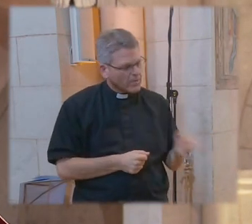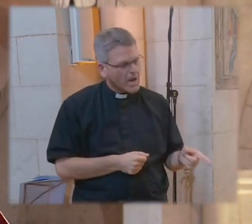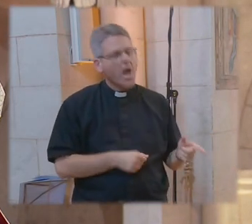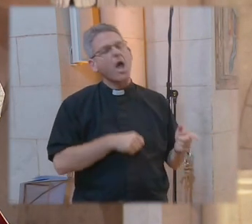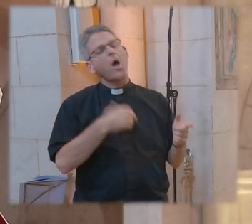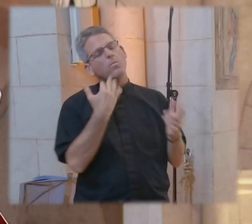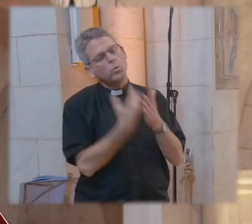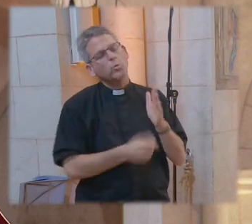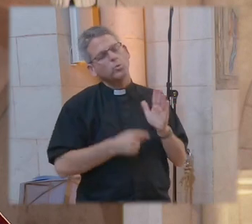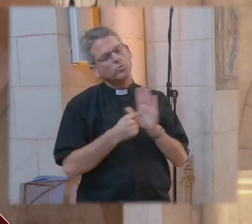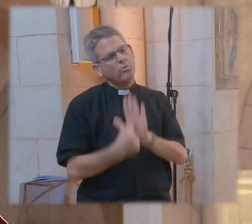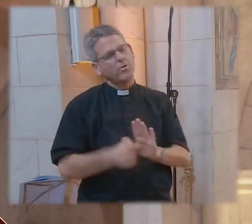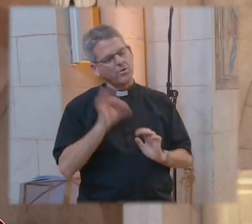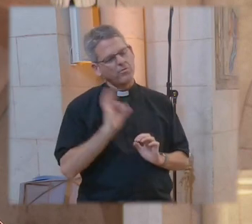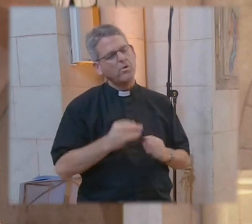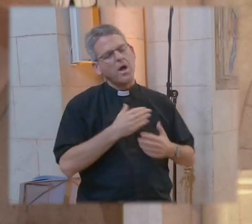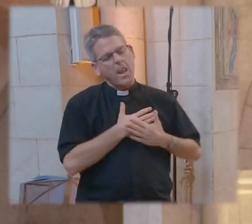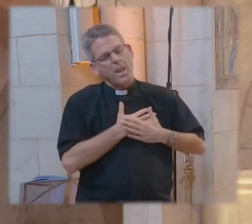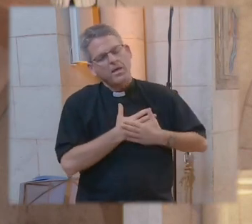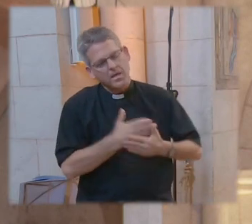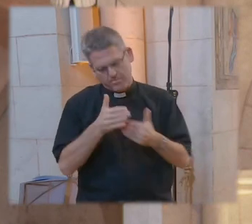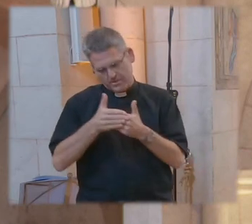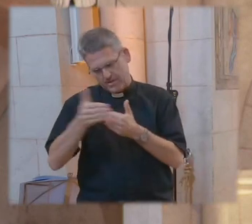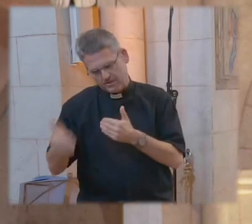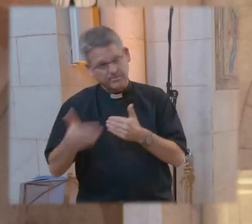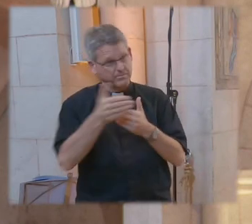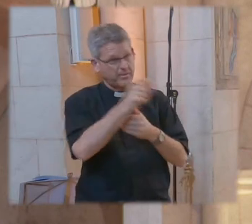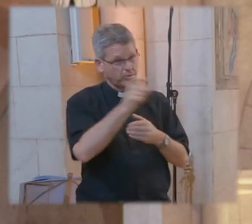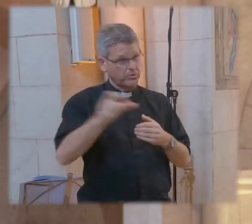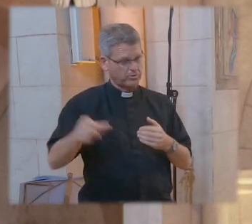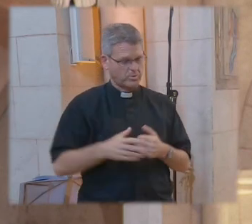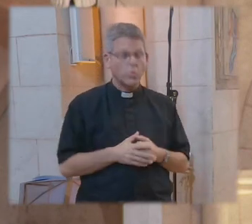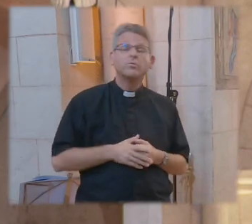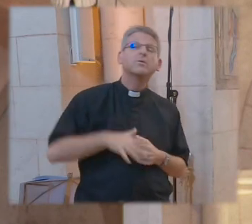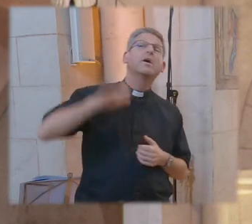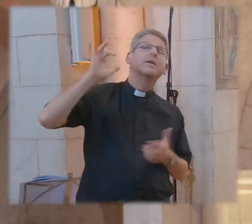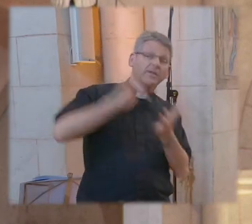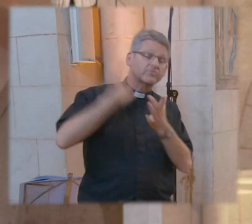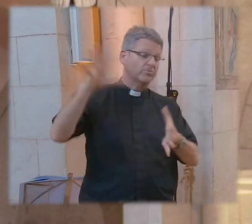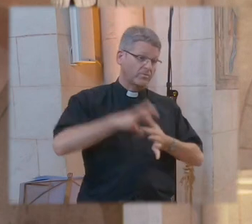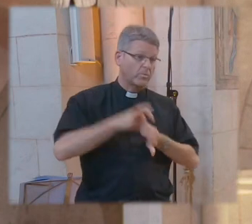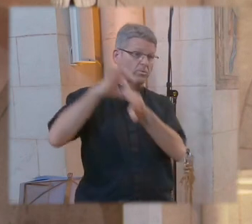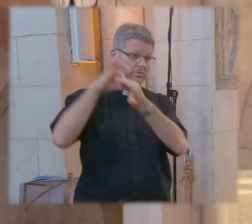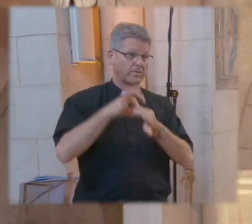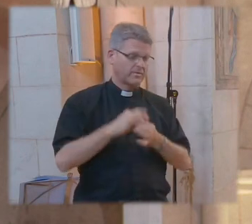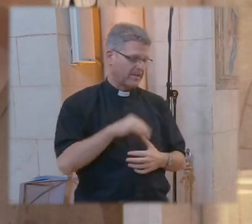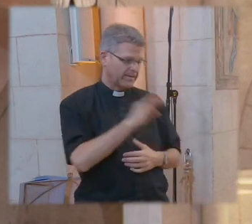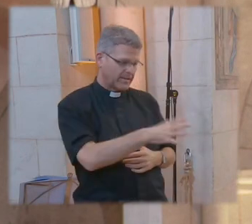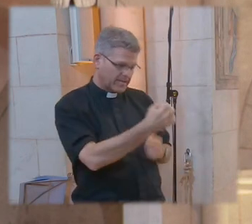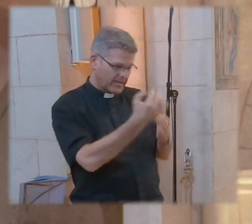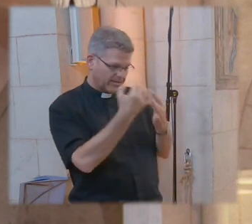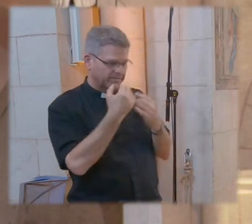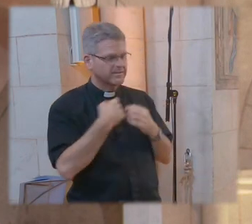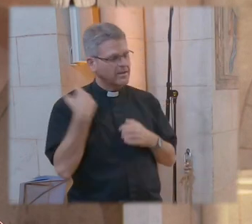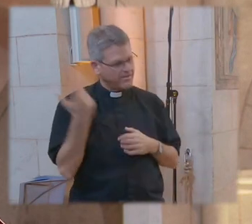der Nächstenliebe in tiefer Verbundenheit mit Christus. In seinem Geist begehen wir das